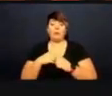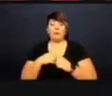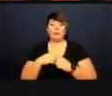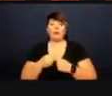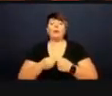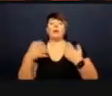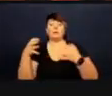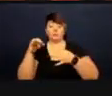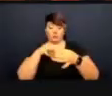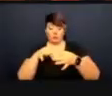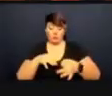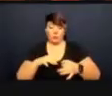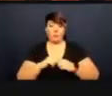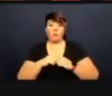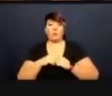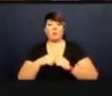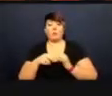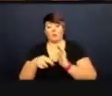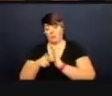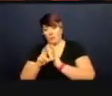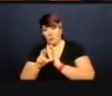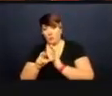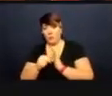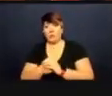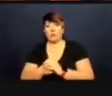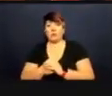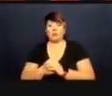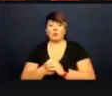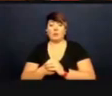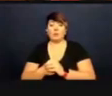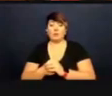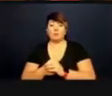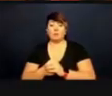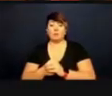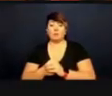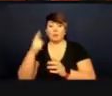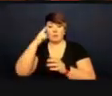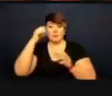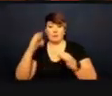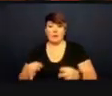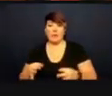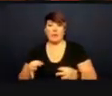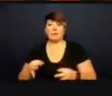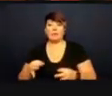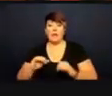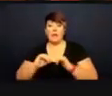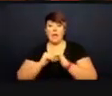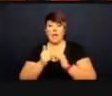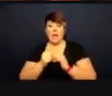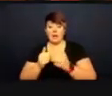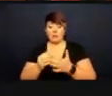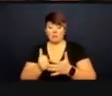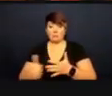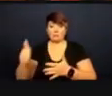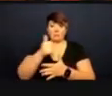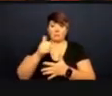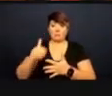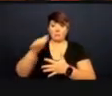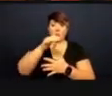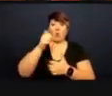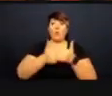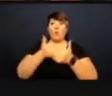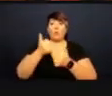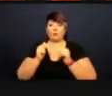shule. Tunajaribu kuchanganua data zetu kwa njia nzuri zaidi ili kuweza kujua ni mpango gani bora zaidi ambao